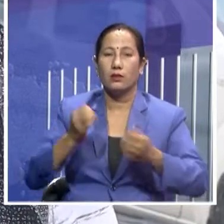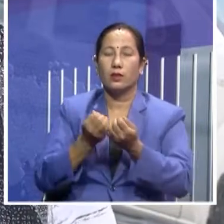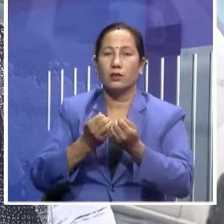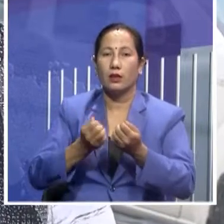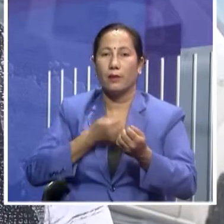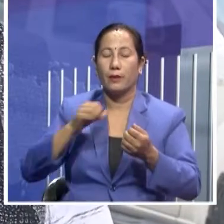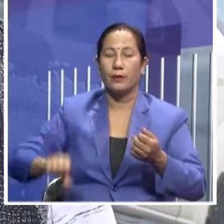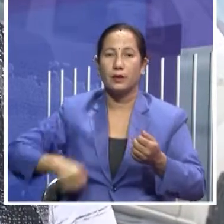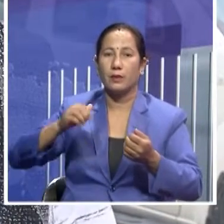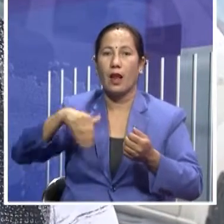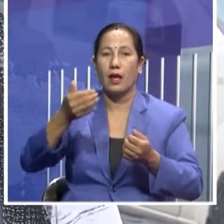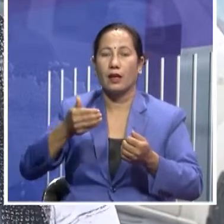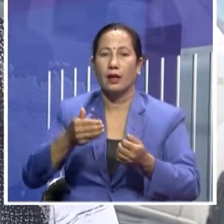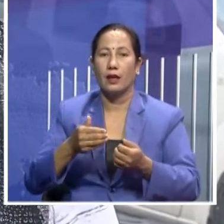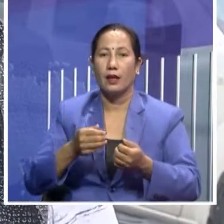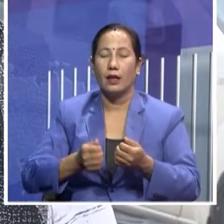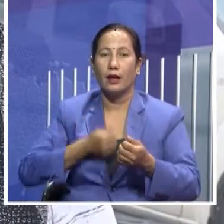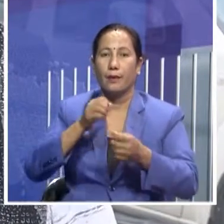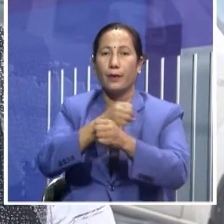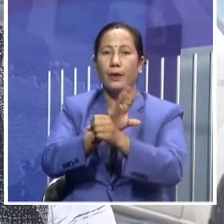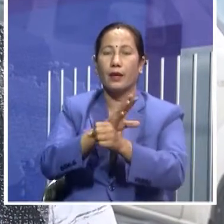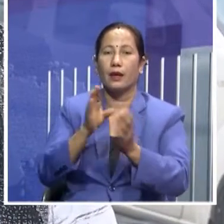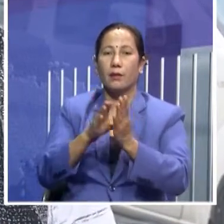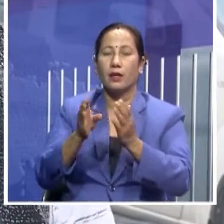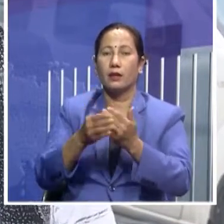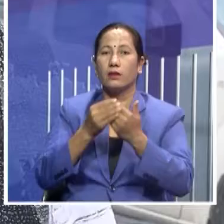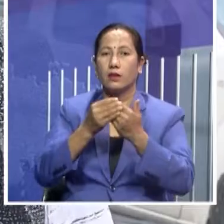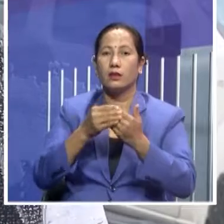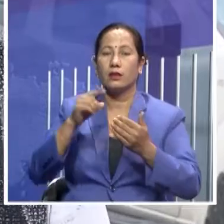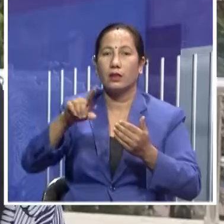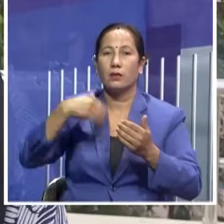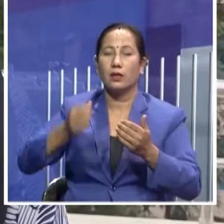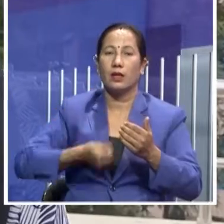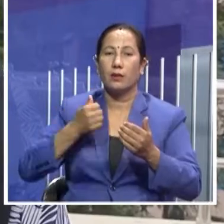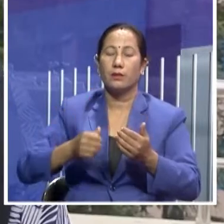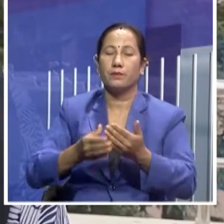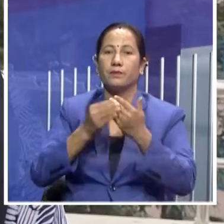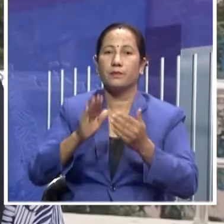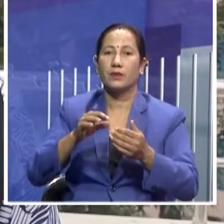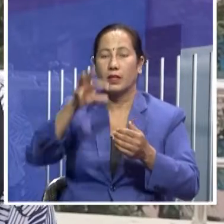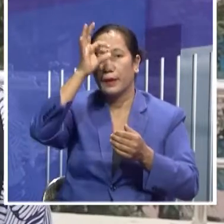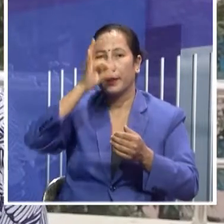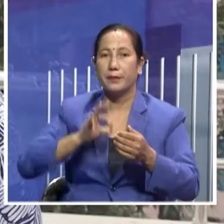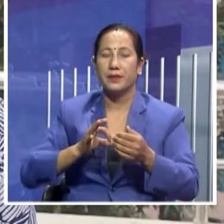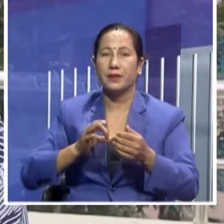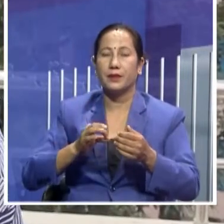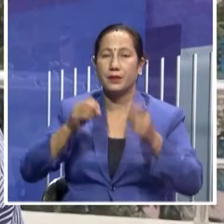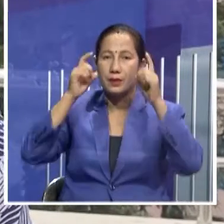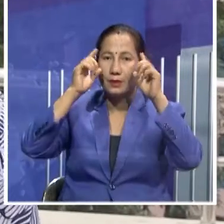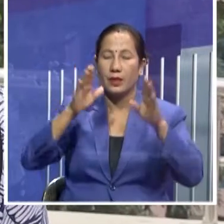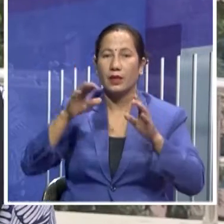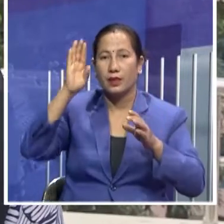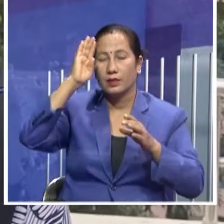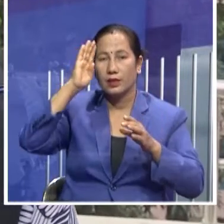आफ्नो जीवनलाई आफ्नो उसलाई चाहिँ कोरोनाबाट मुक्त गरे त्यसपछि हामी गर्न सक्छौँ। विशेष सावधानीहरू अप्नाएर जुन सरकारको